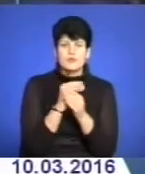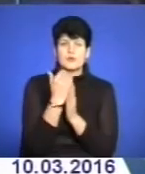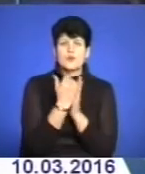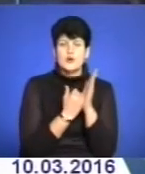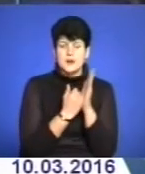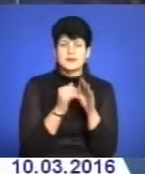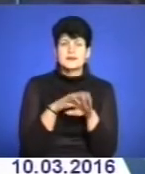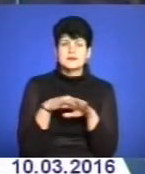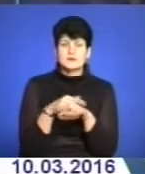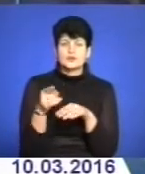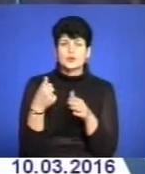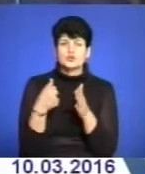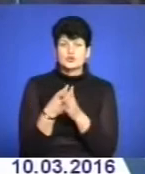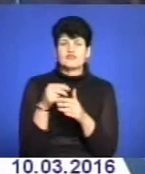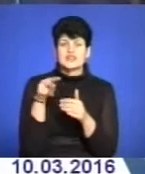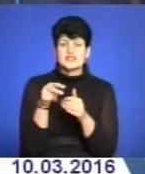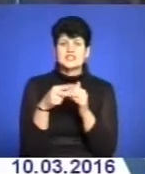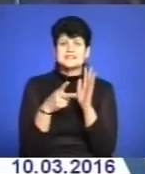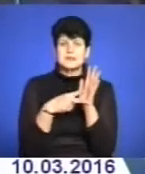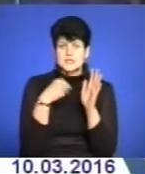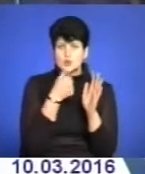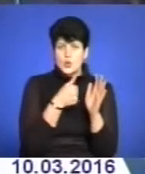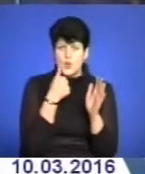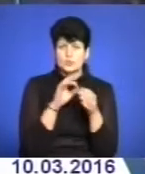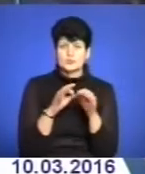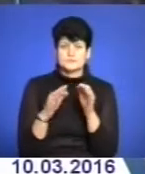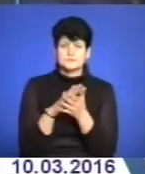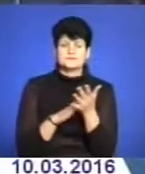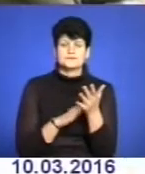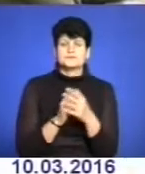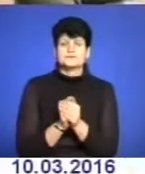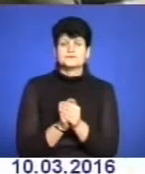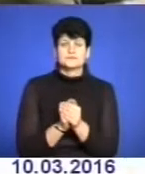населення Тернопільщини до 2017 року. Подробиці у сюжеті.